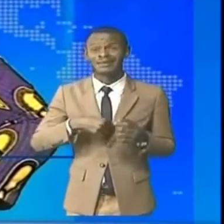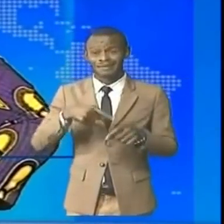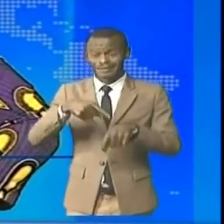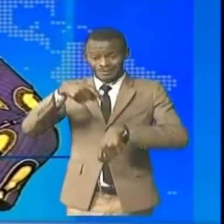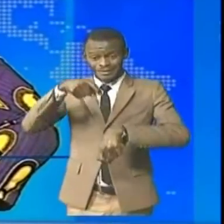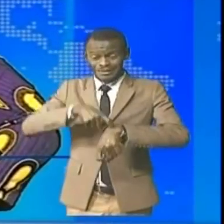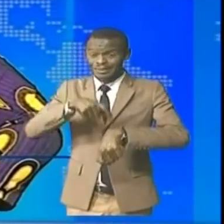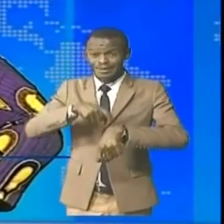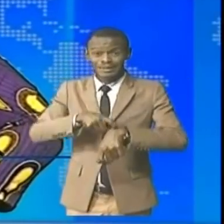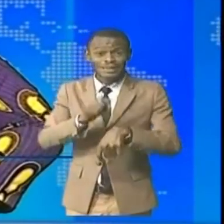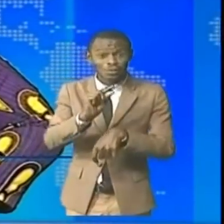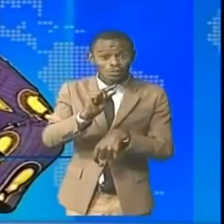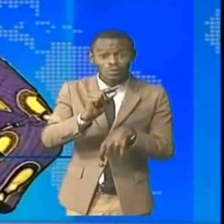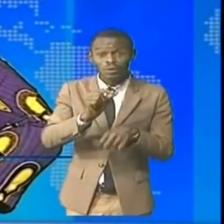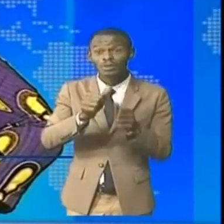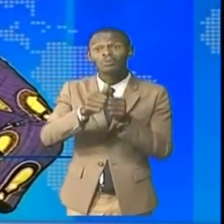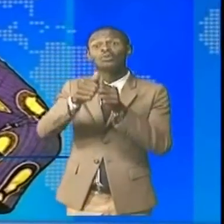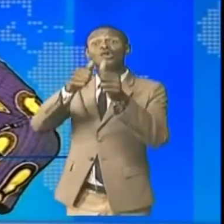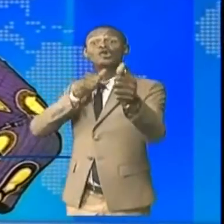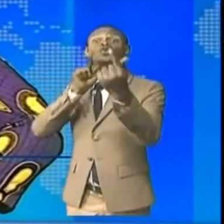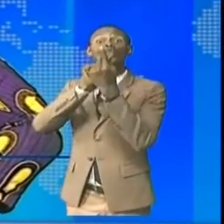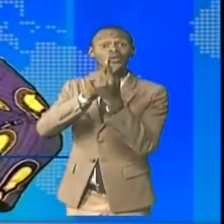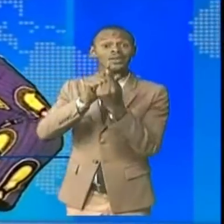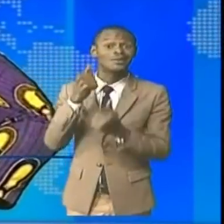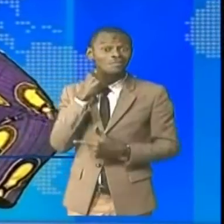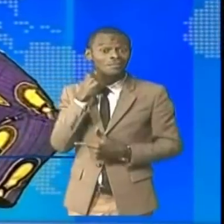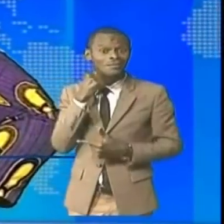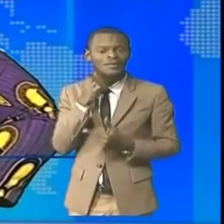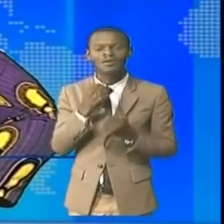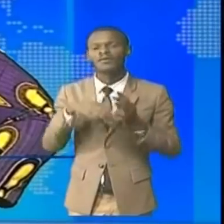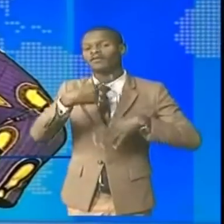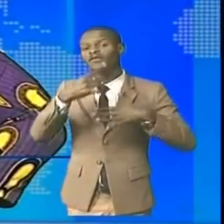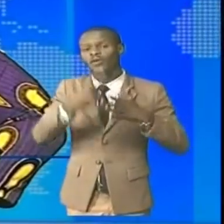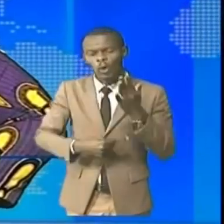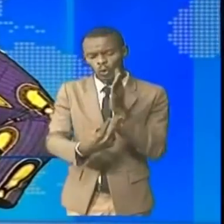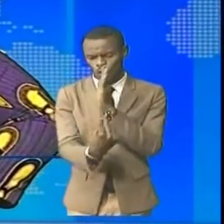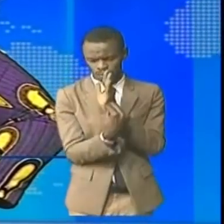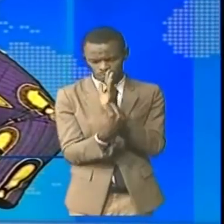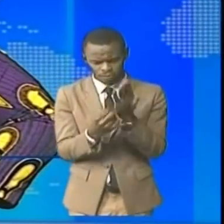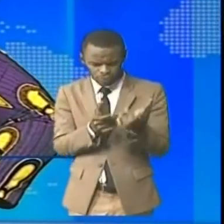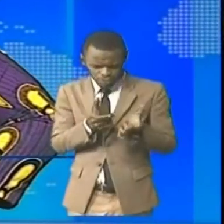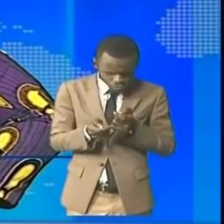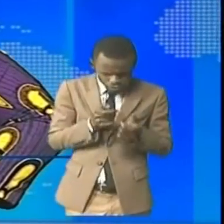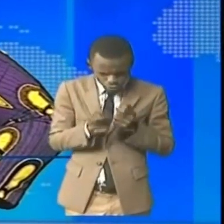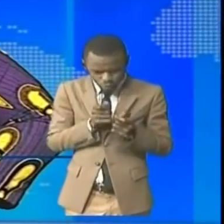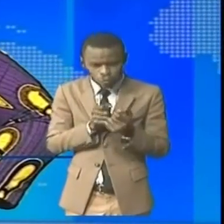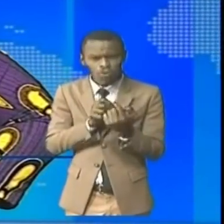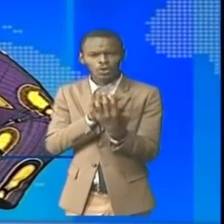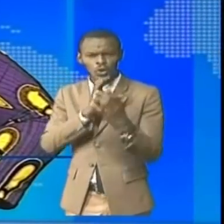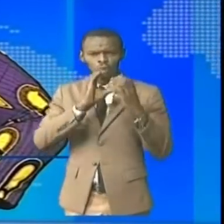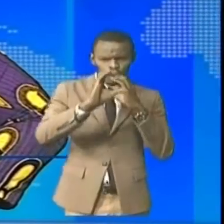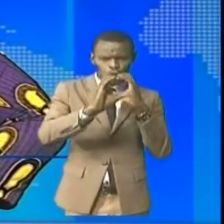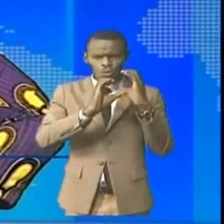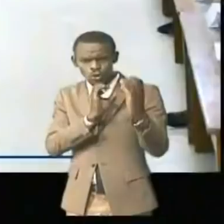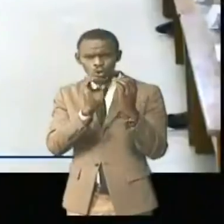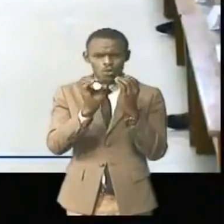à l'information et les consultations à distance avec les médecins. Rodépanda.